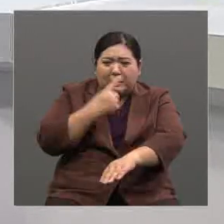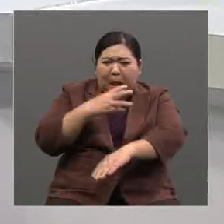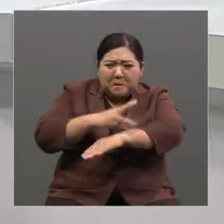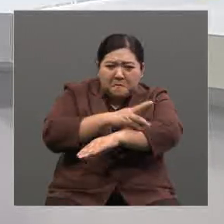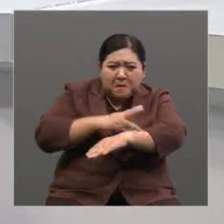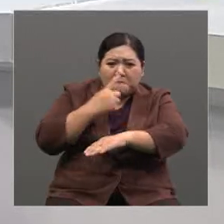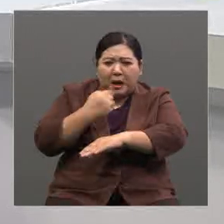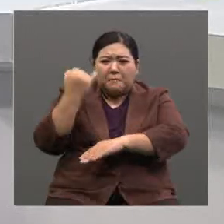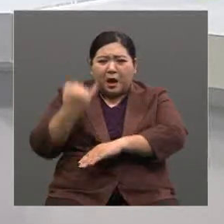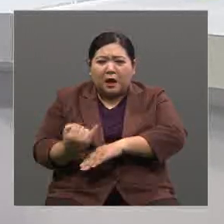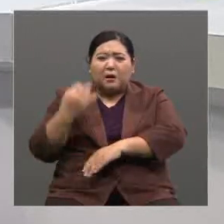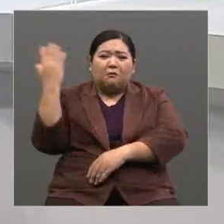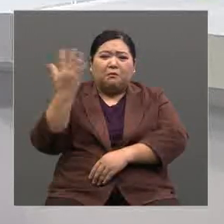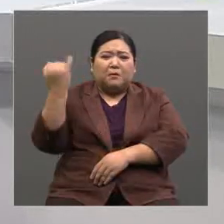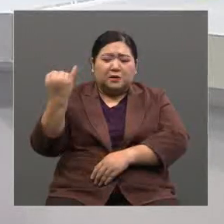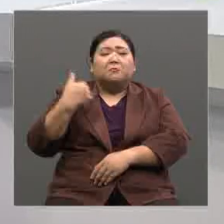ดงนะคะ แพ้ฝุนมากจร ๆ อ่ะใช่